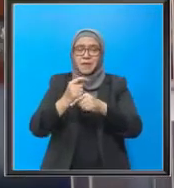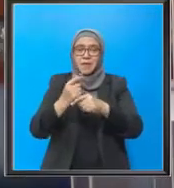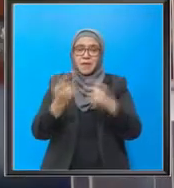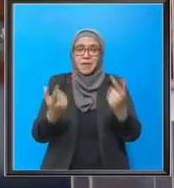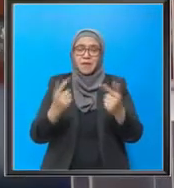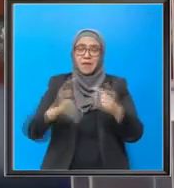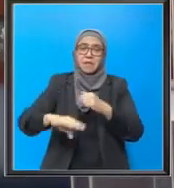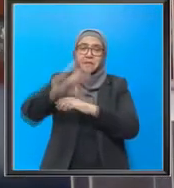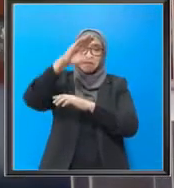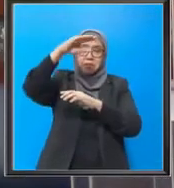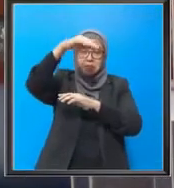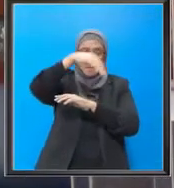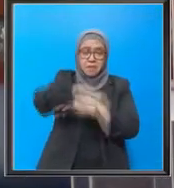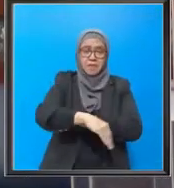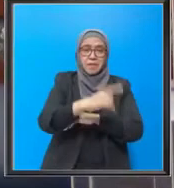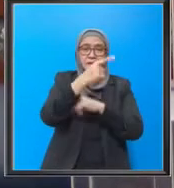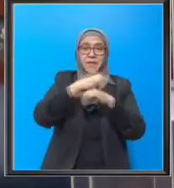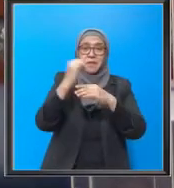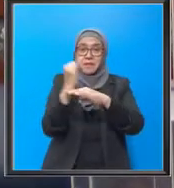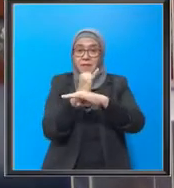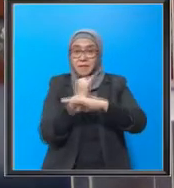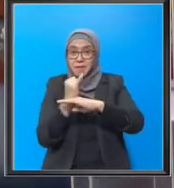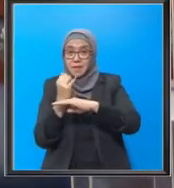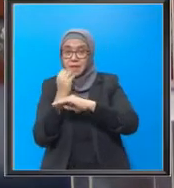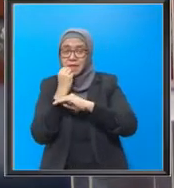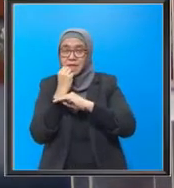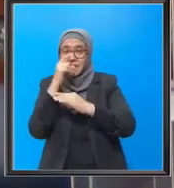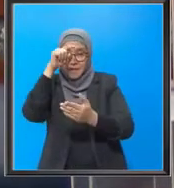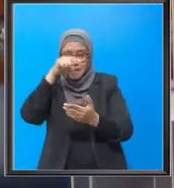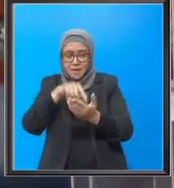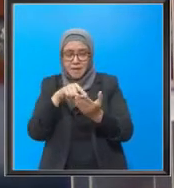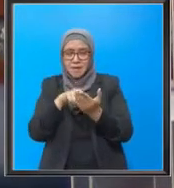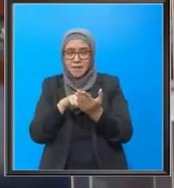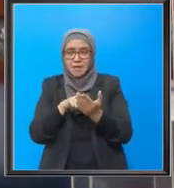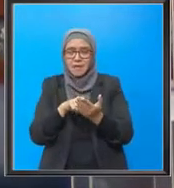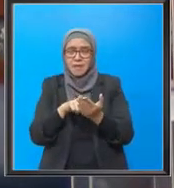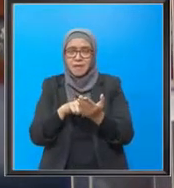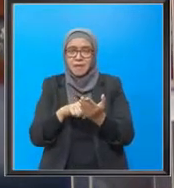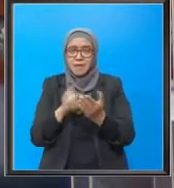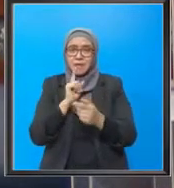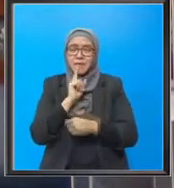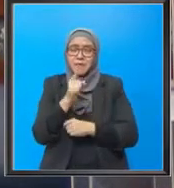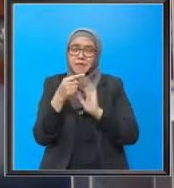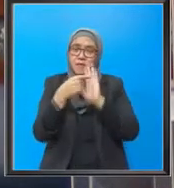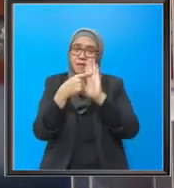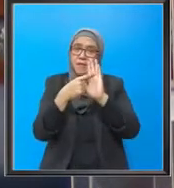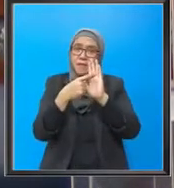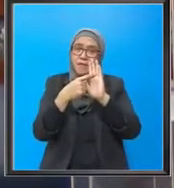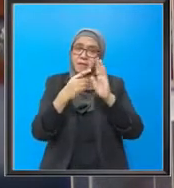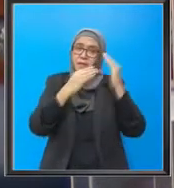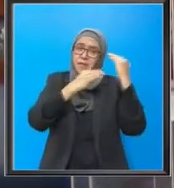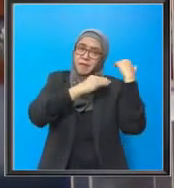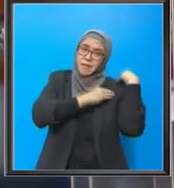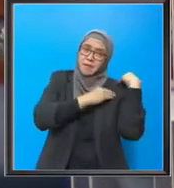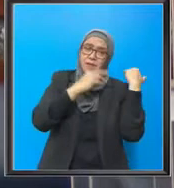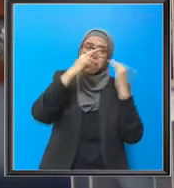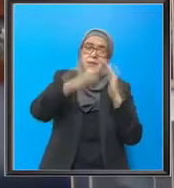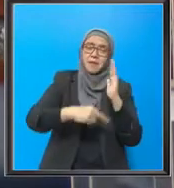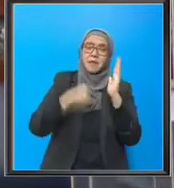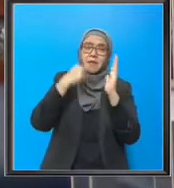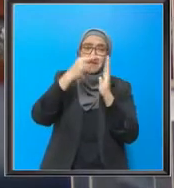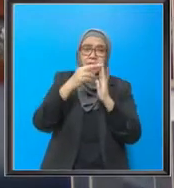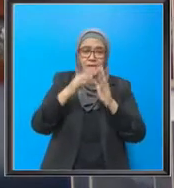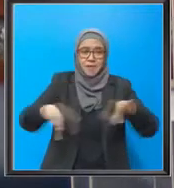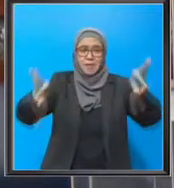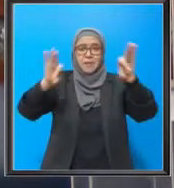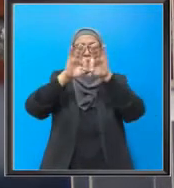hal ini hal ini karena peranan dan dimainkan oleh Institut tersebut amat penting bagi melakukan penyelidikan pembangunan